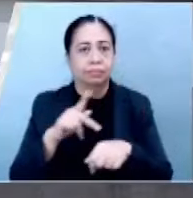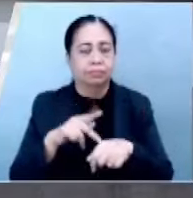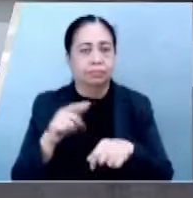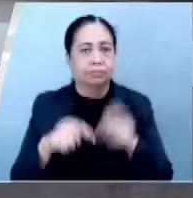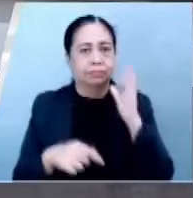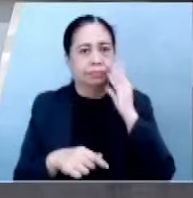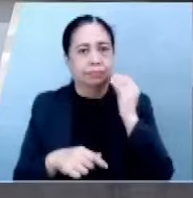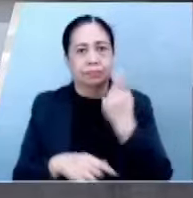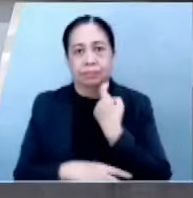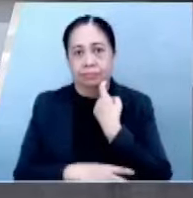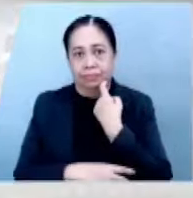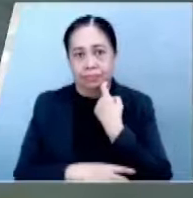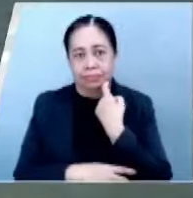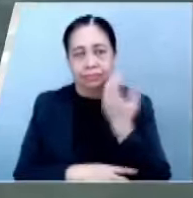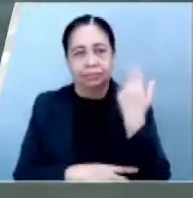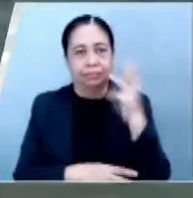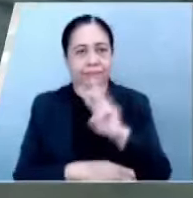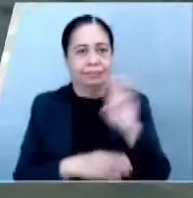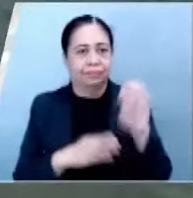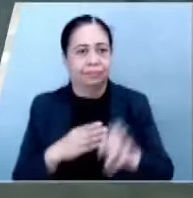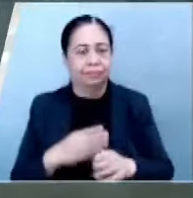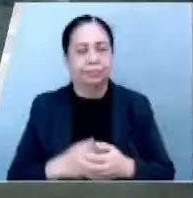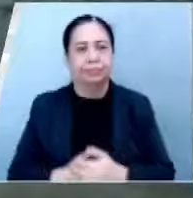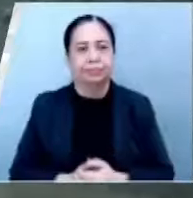kanina at nitong weekend.